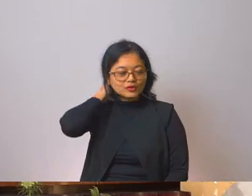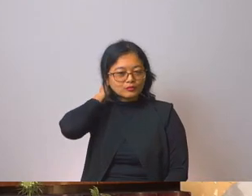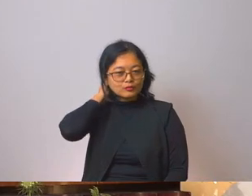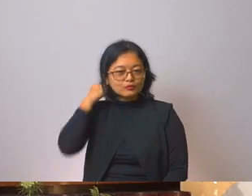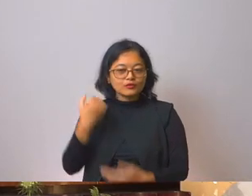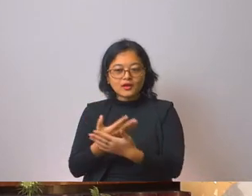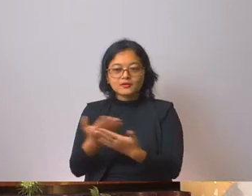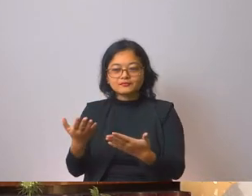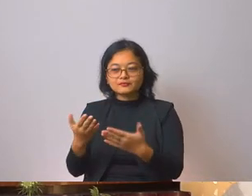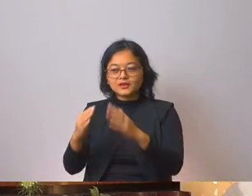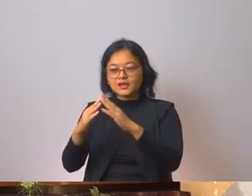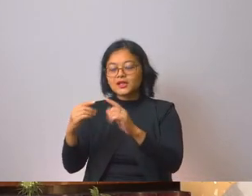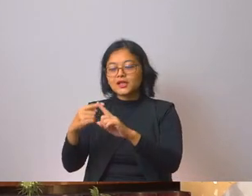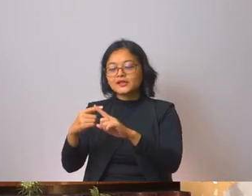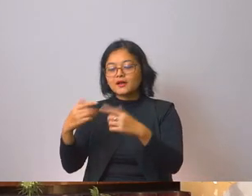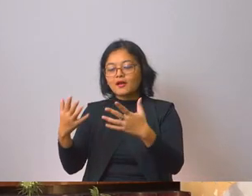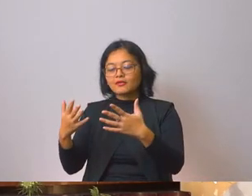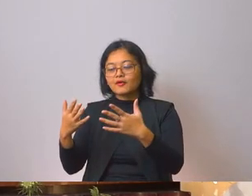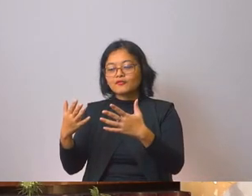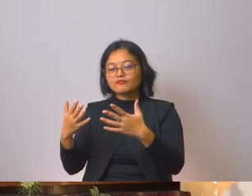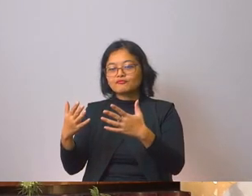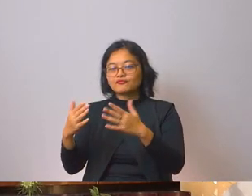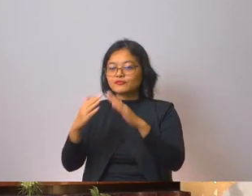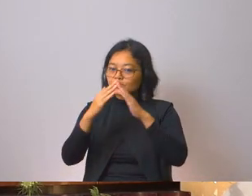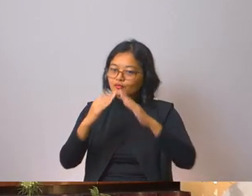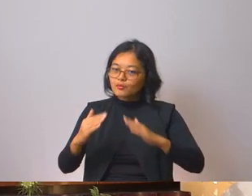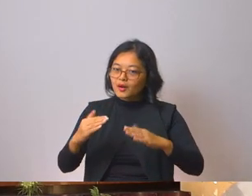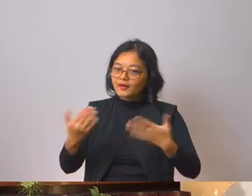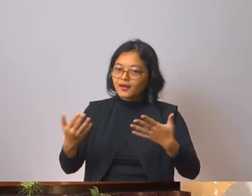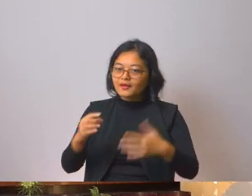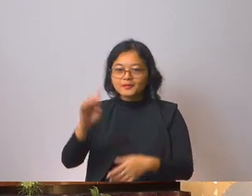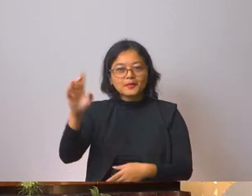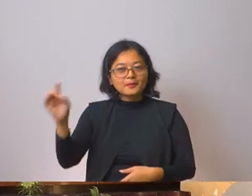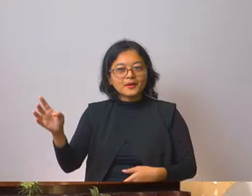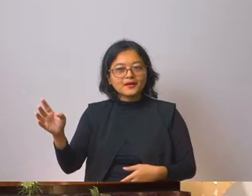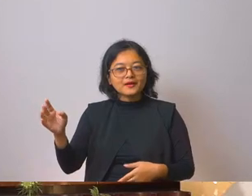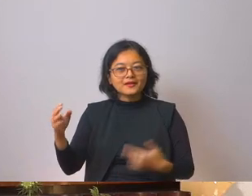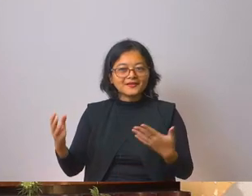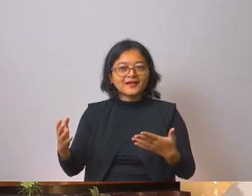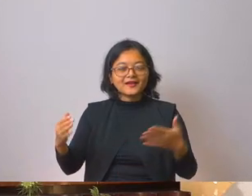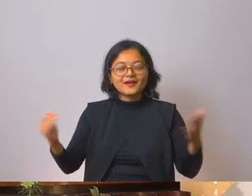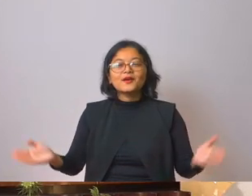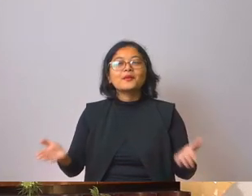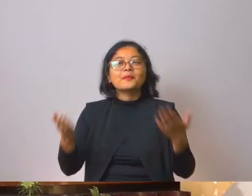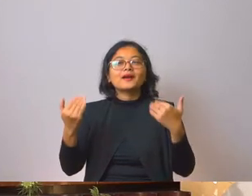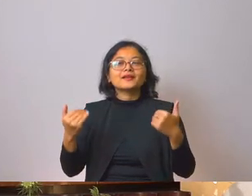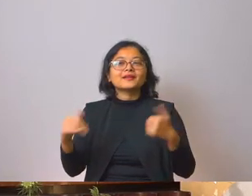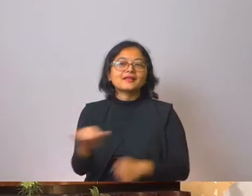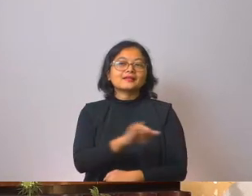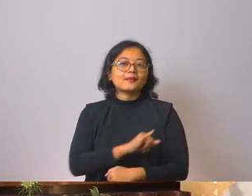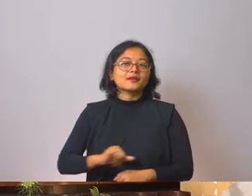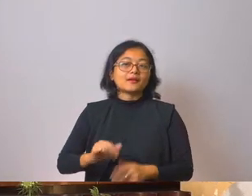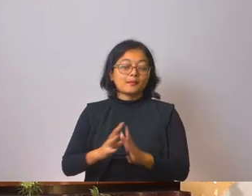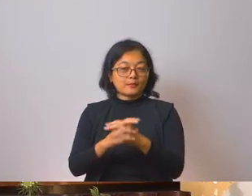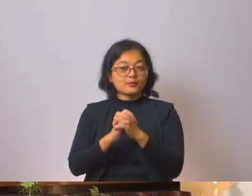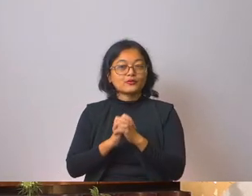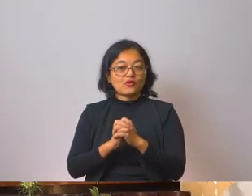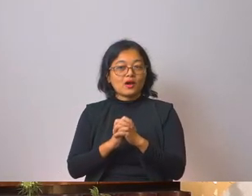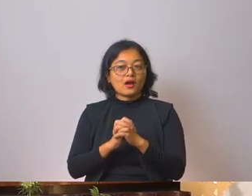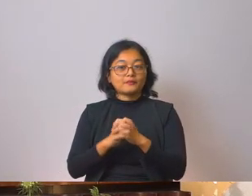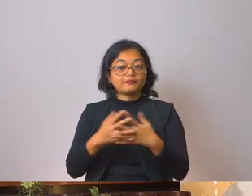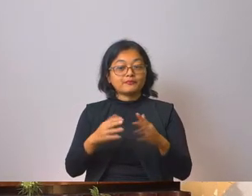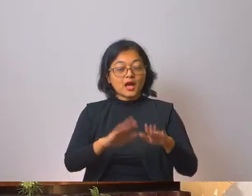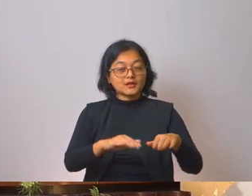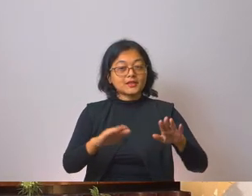rumah masing-masing, dimanapun tempat Bapak, Ibu berada, mari kita menaikkan doa syafaat. Adik-adik di rumah